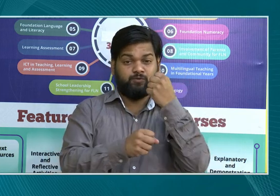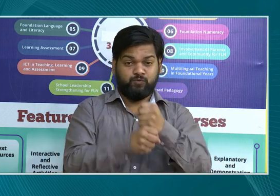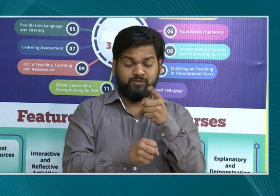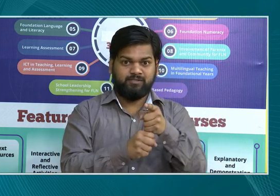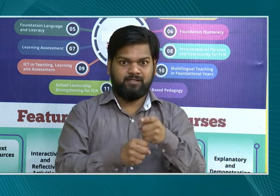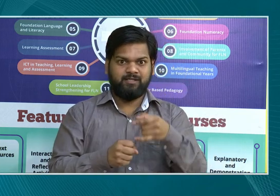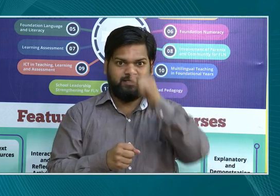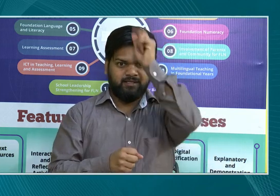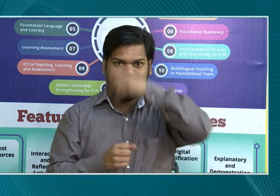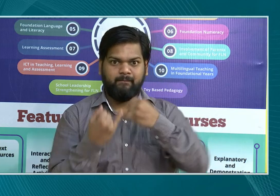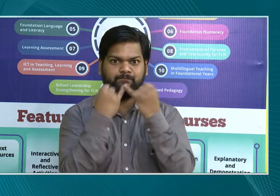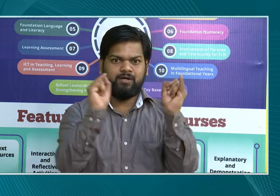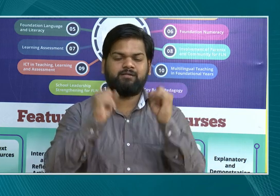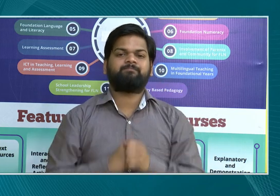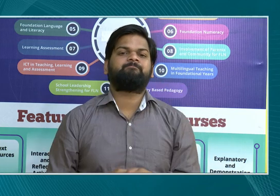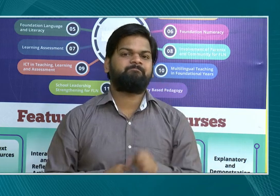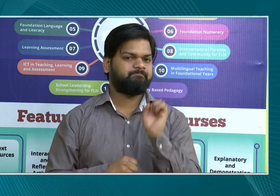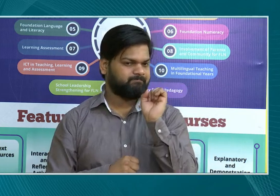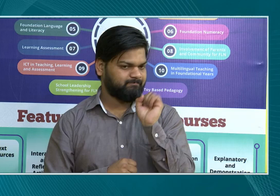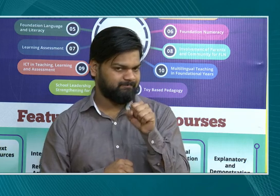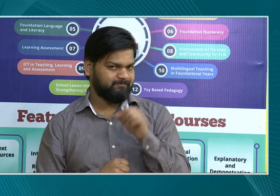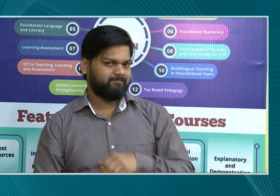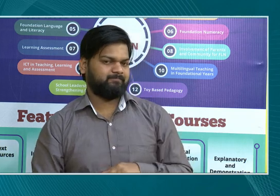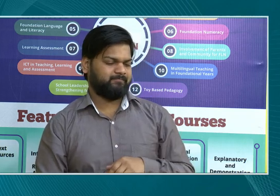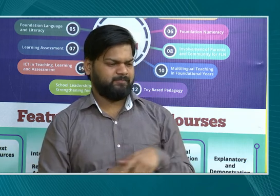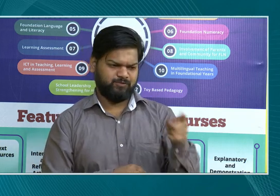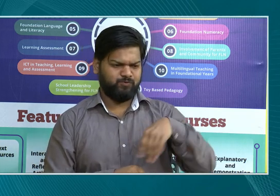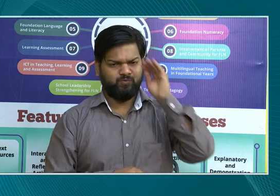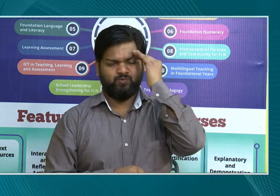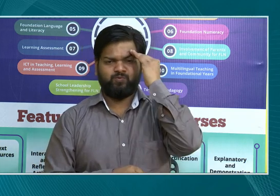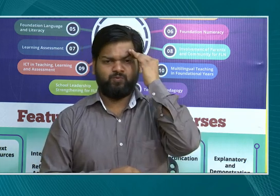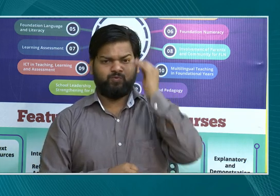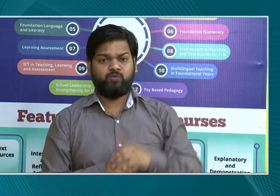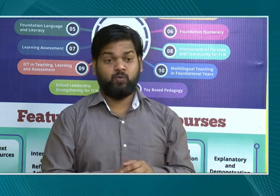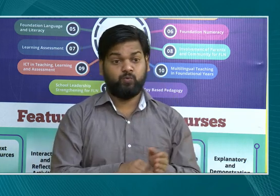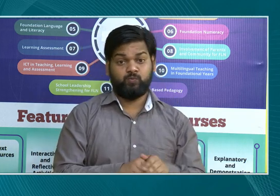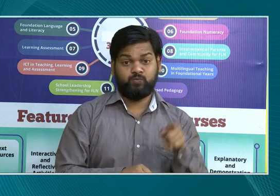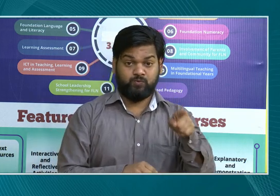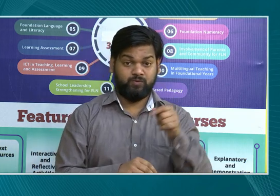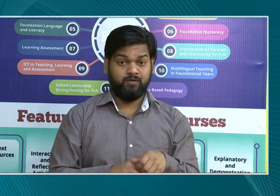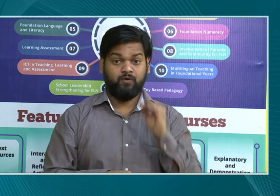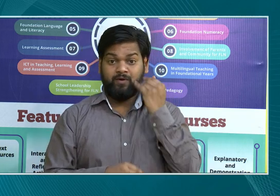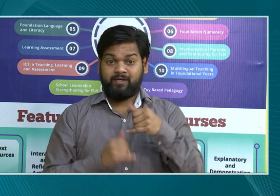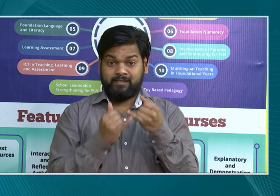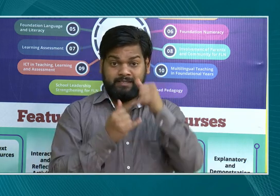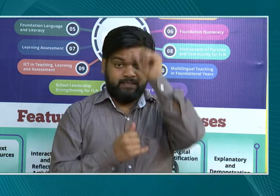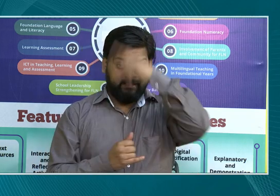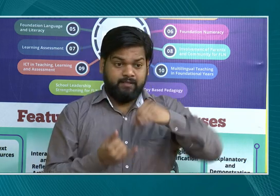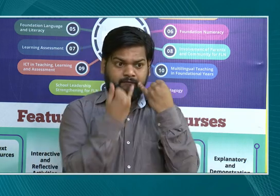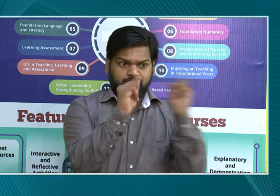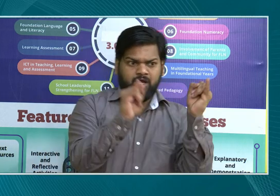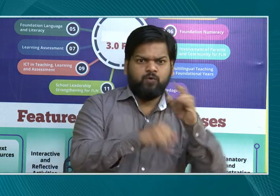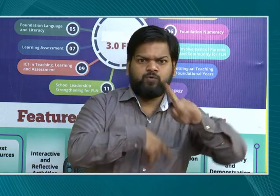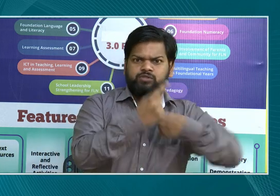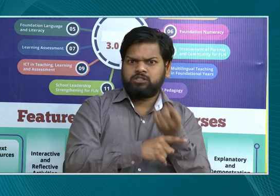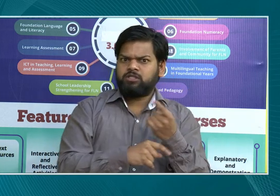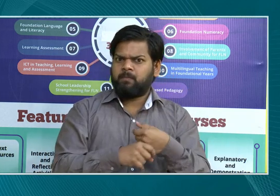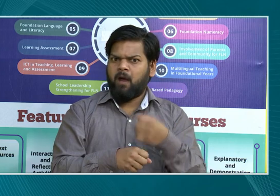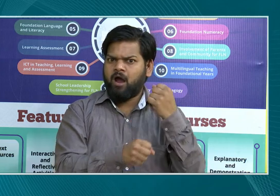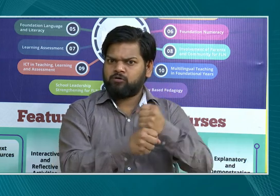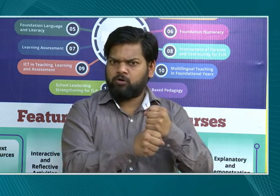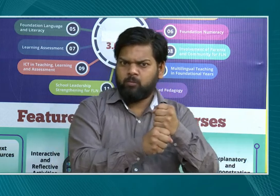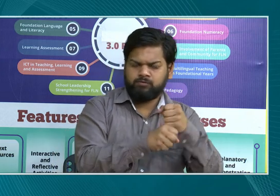1947 में तो हमारा देश आजाद हुआ हमारी सरकार बनी उससे पहले किसकी सरकार हुआ करती थी मैं